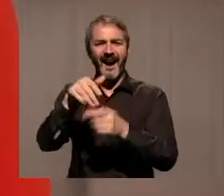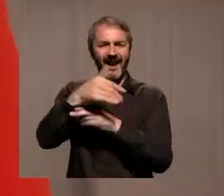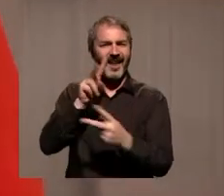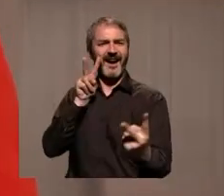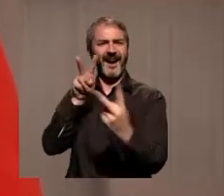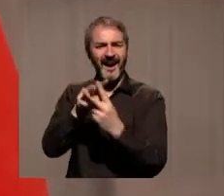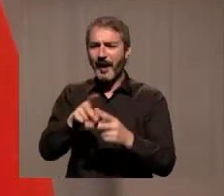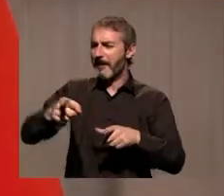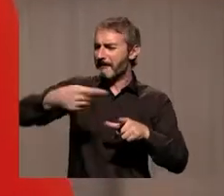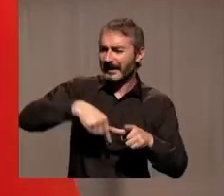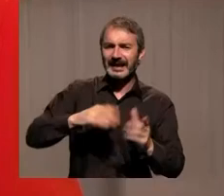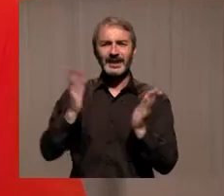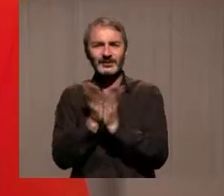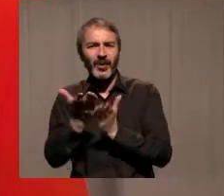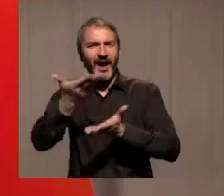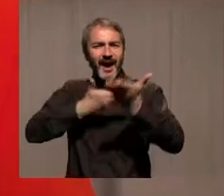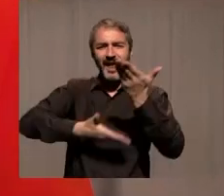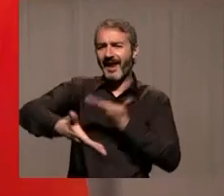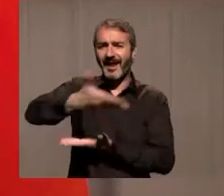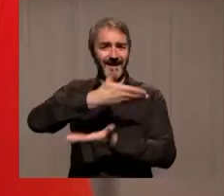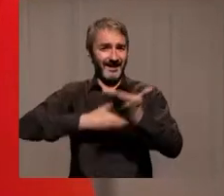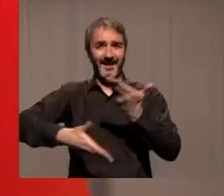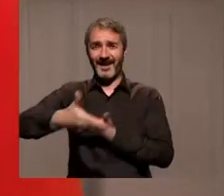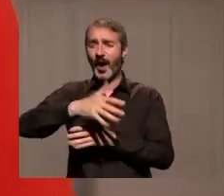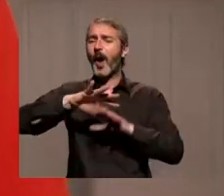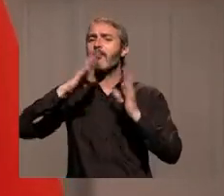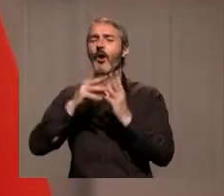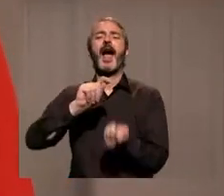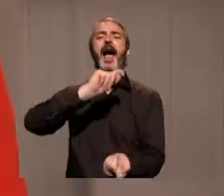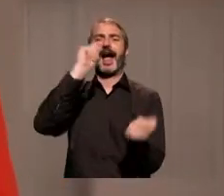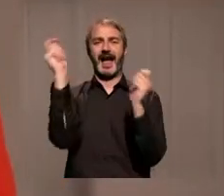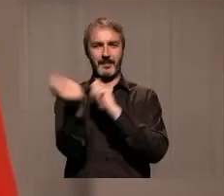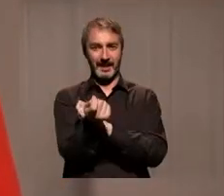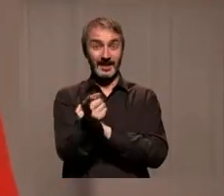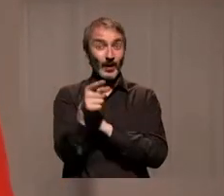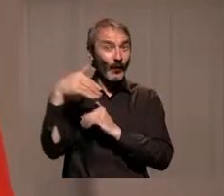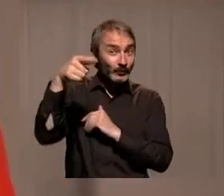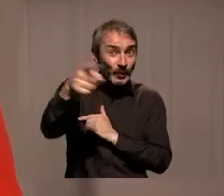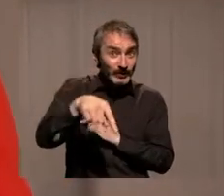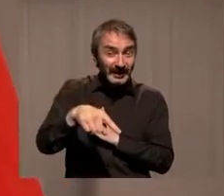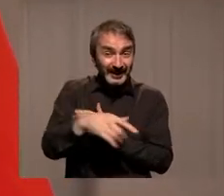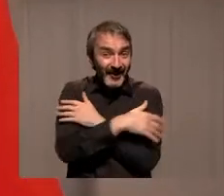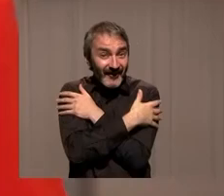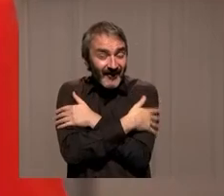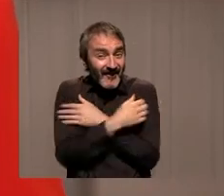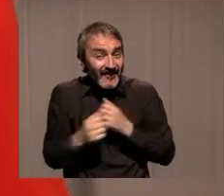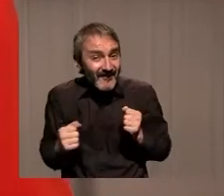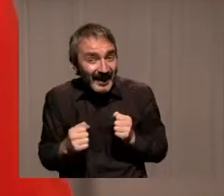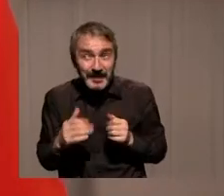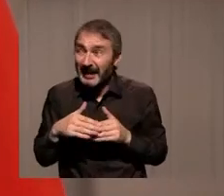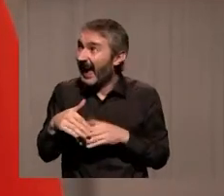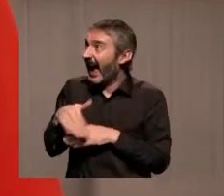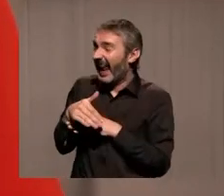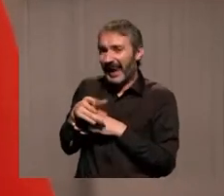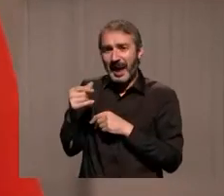us trobarem a tot arreu canviant aquest món que ens ha tocat viure. I quan tingueu fred, perquè allà fora, als carrers, de tant en